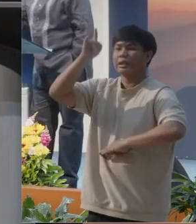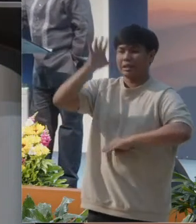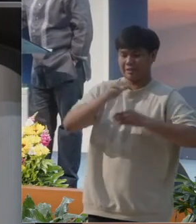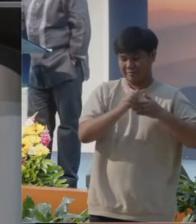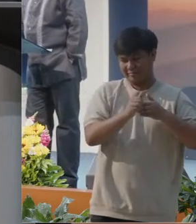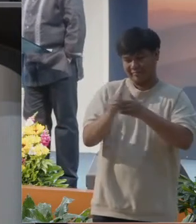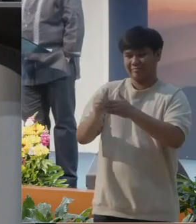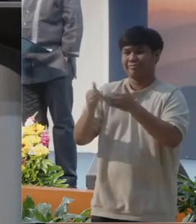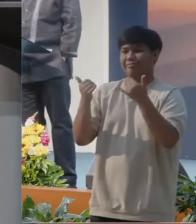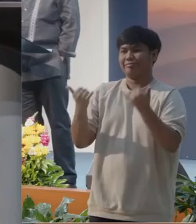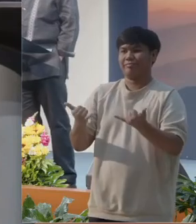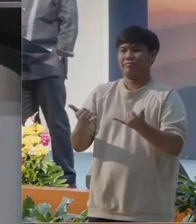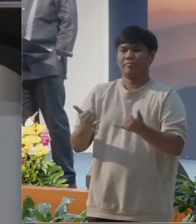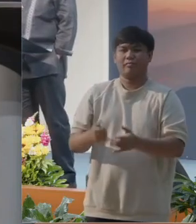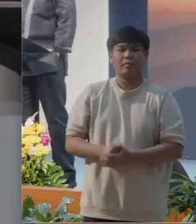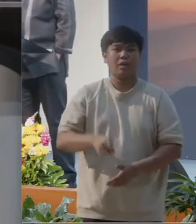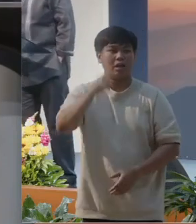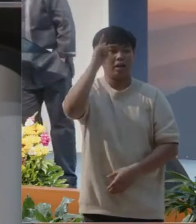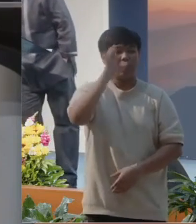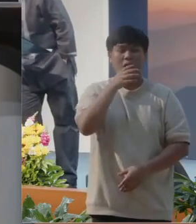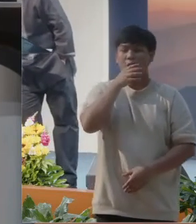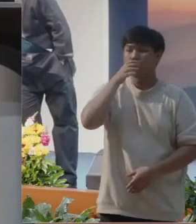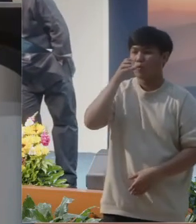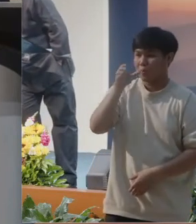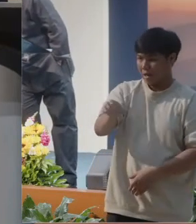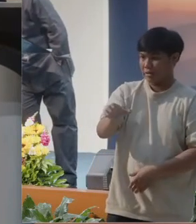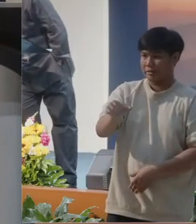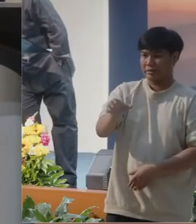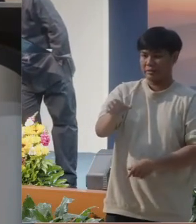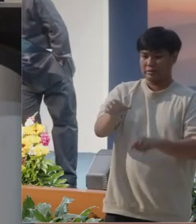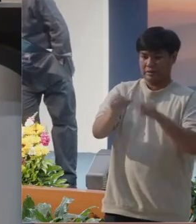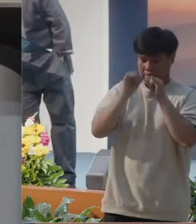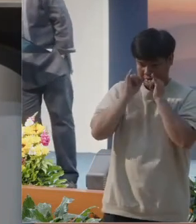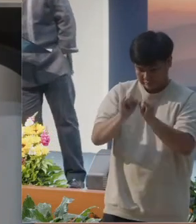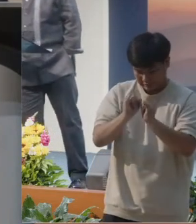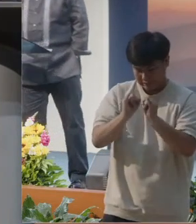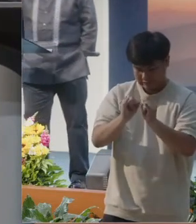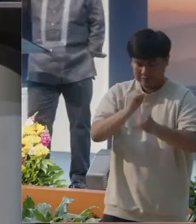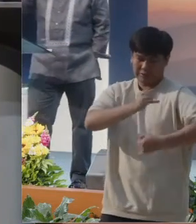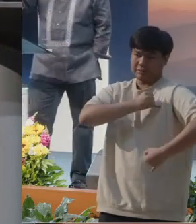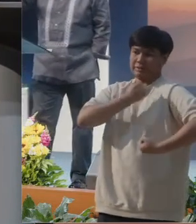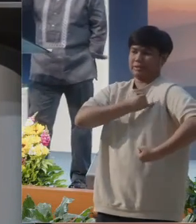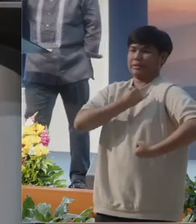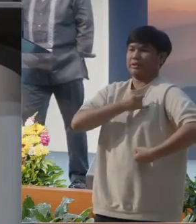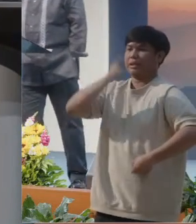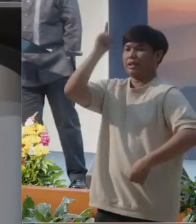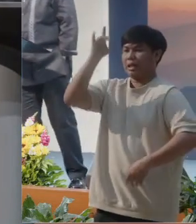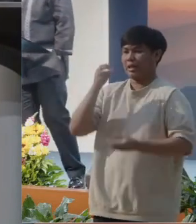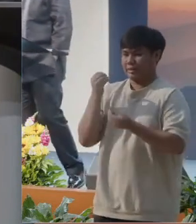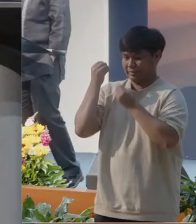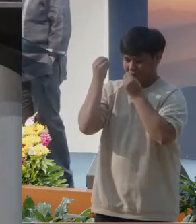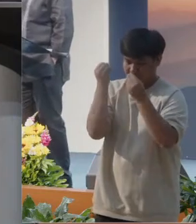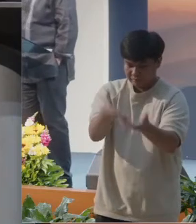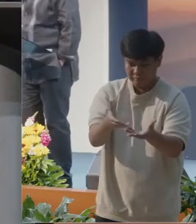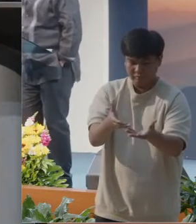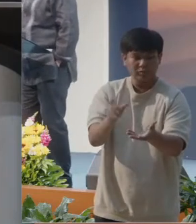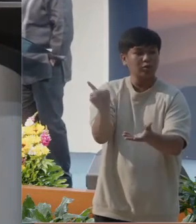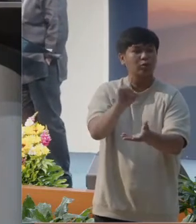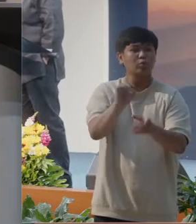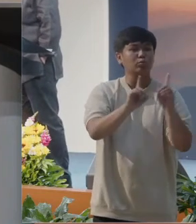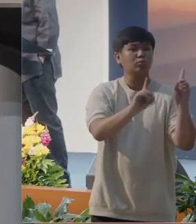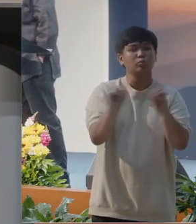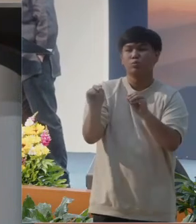po natin doon ang tagubilin ng Diyos. Ang Diyos na po ang nagbigay ng tagubilin. Ang Diyos na ang nagbigay ng